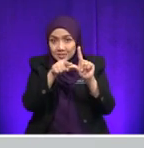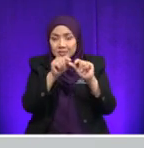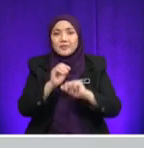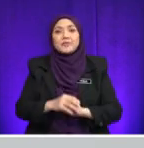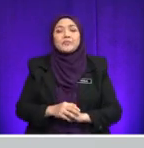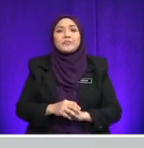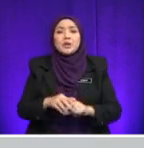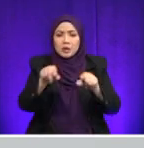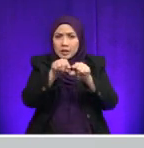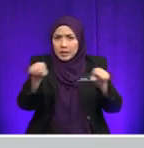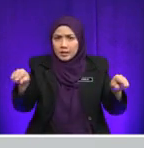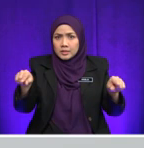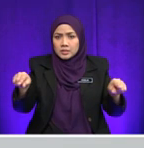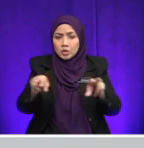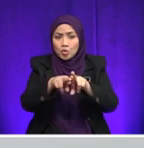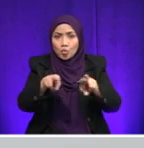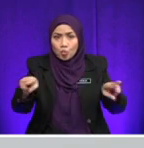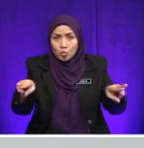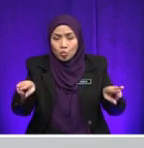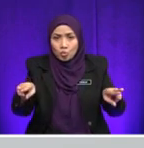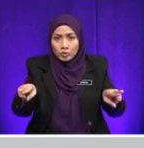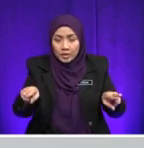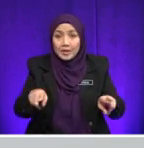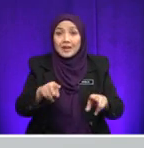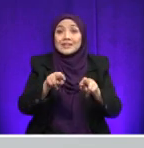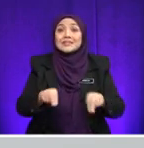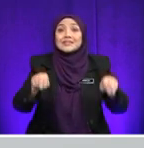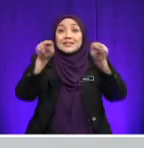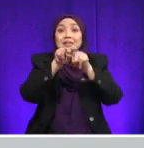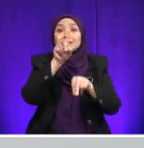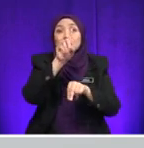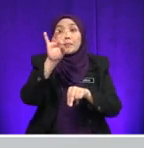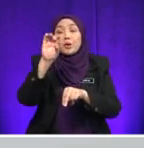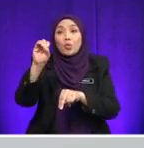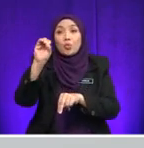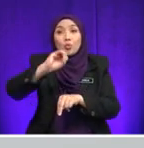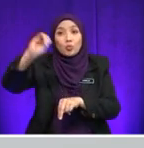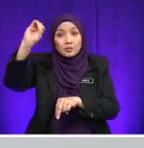garis lurus nilai sudutnya ada 1080 jadi